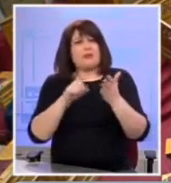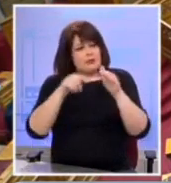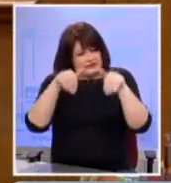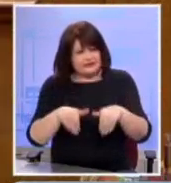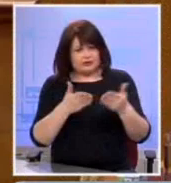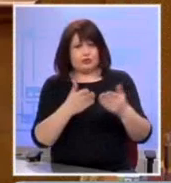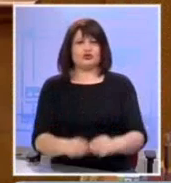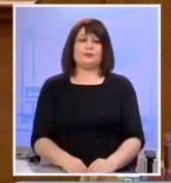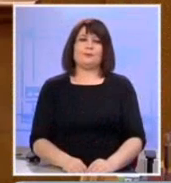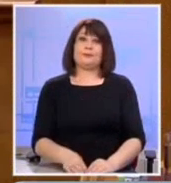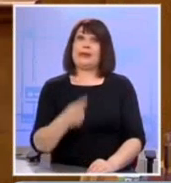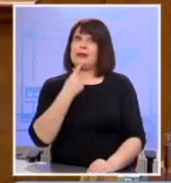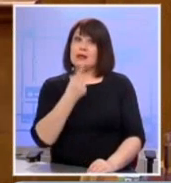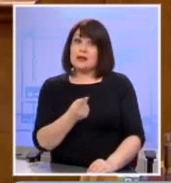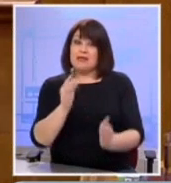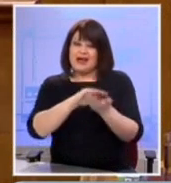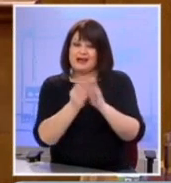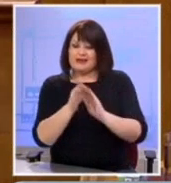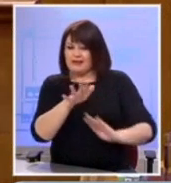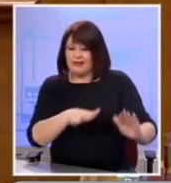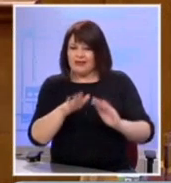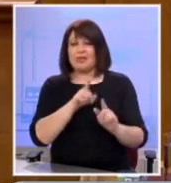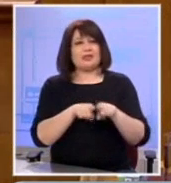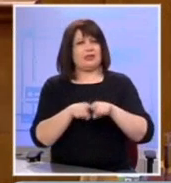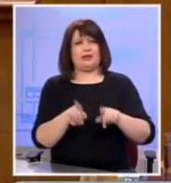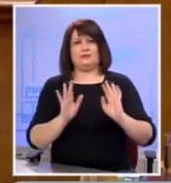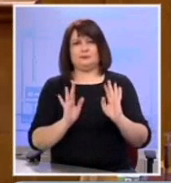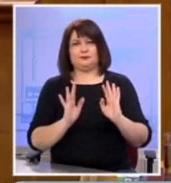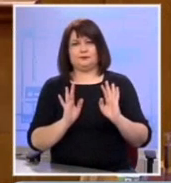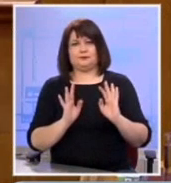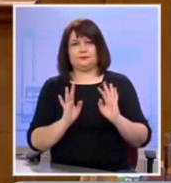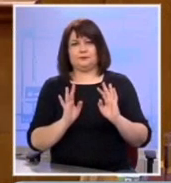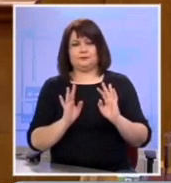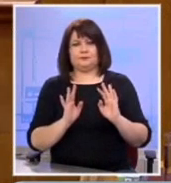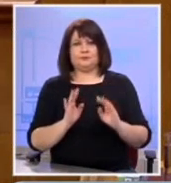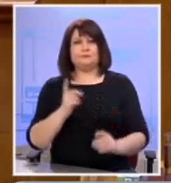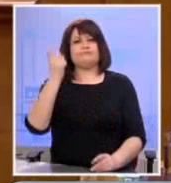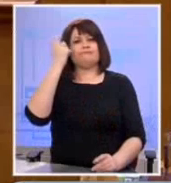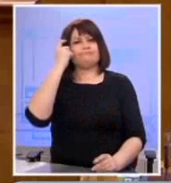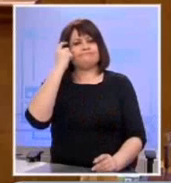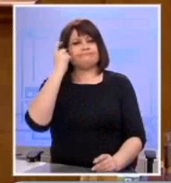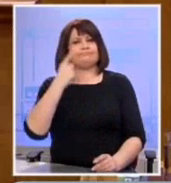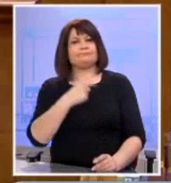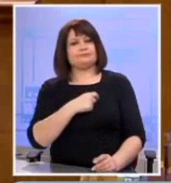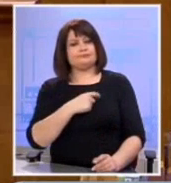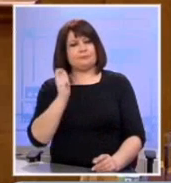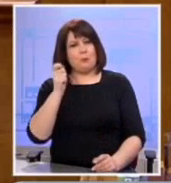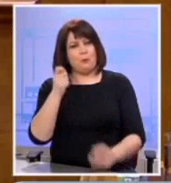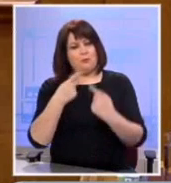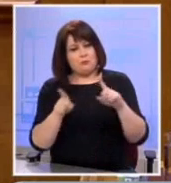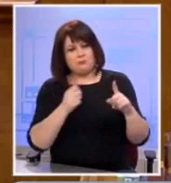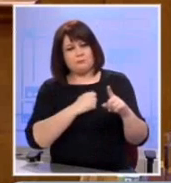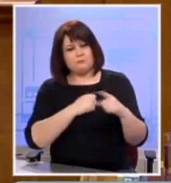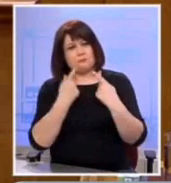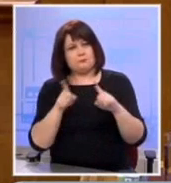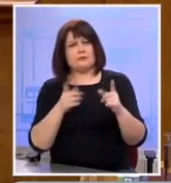ομιλητή, ότι αυτά δεν έχουν καμία σχέση με συνωμοσία. Έχουν σχέση με σχολές σκέψεις, με διαφορετική πολιτική, με